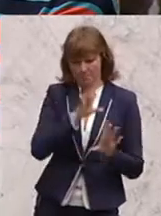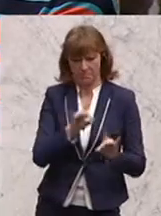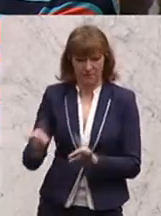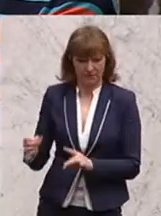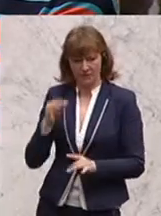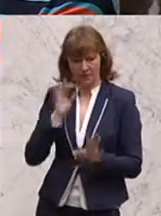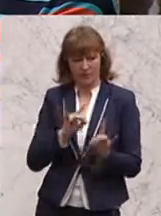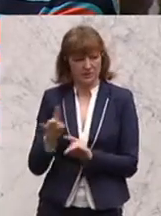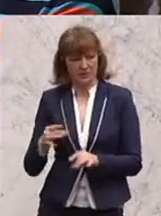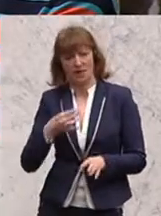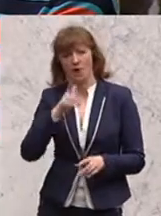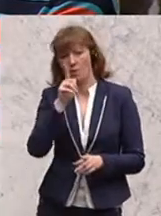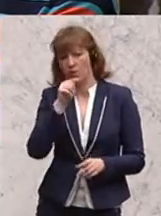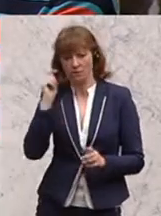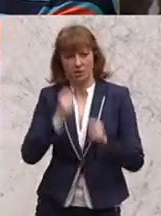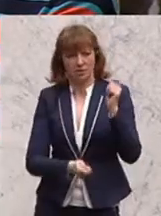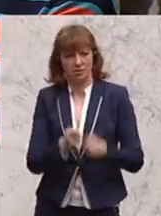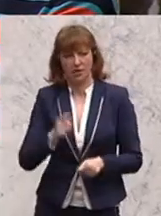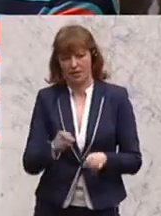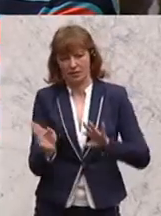belästigt hat, einen Polizisten geschlagen hat, das wird ja